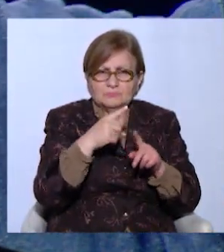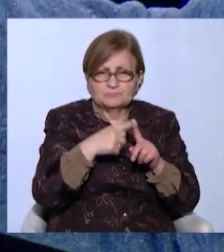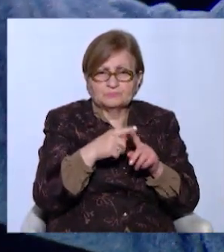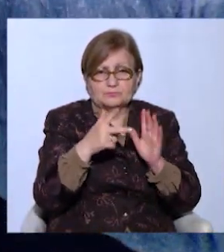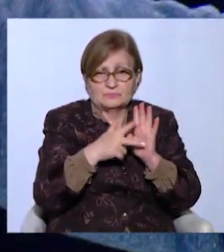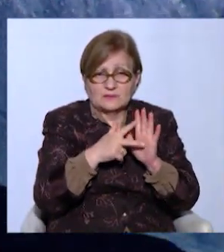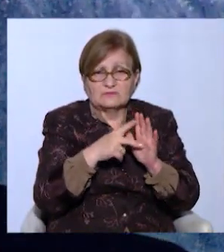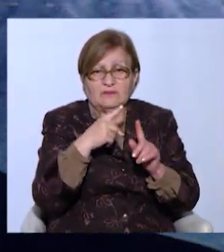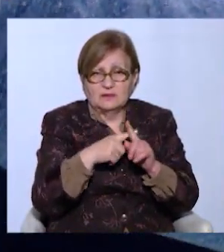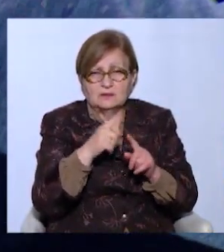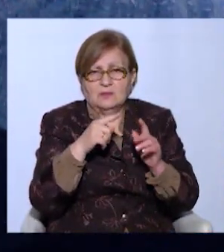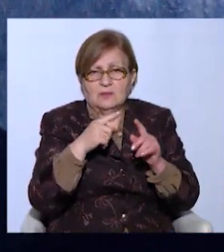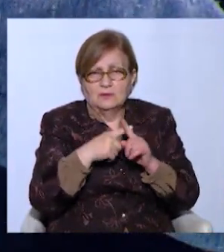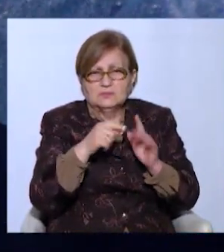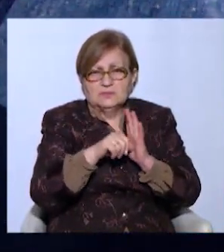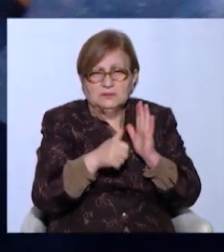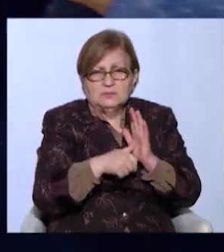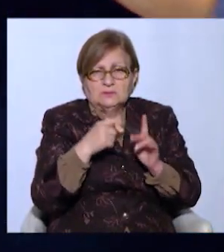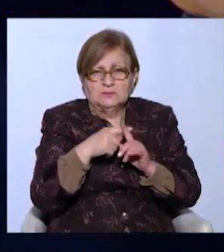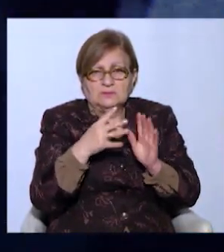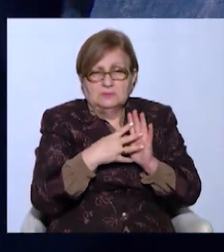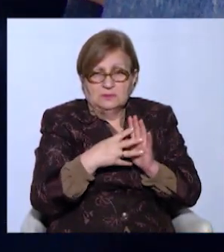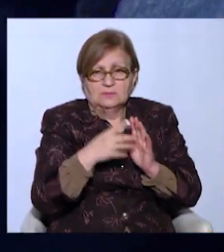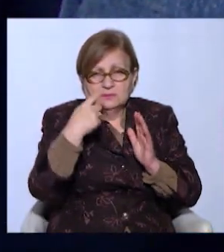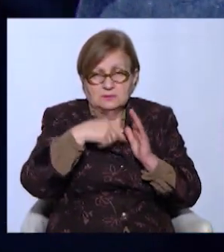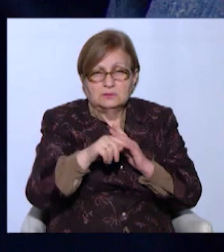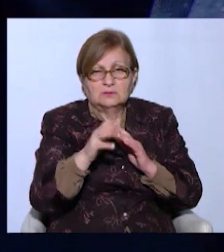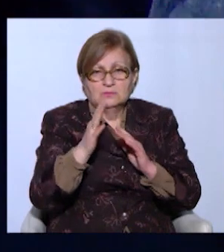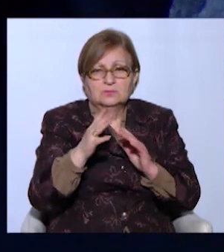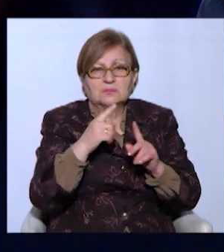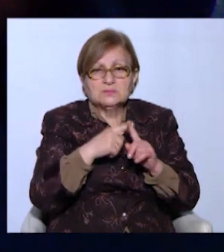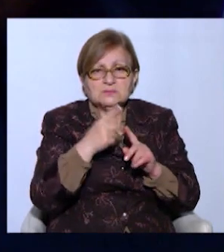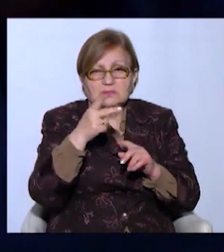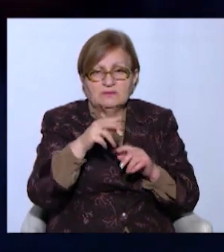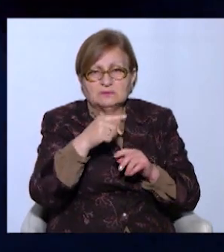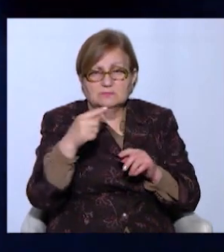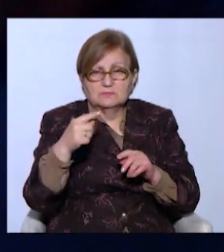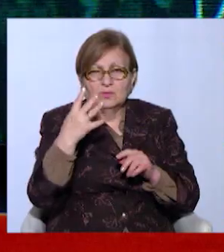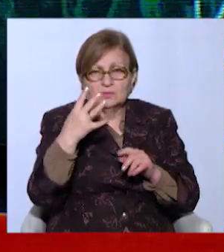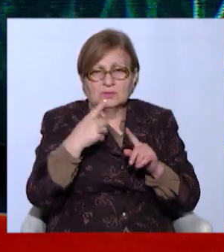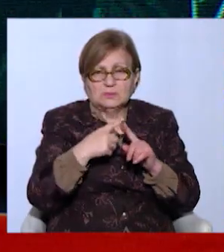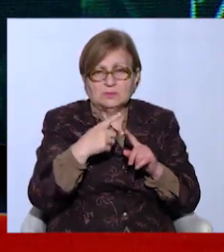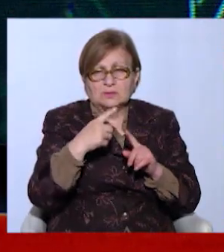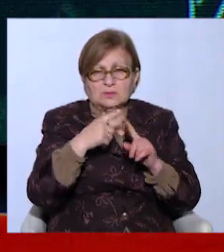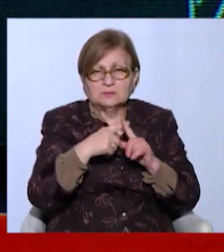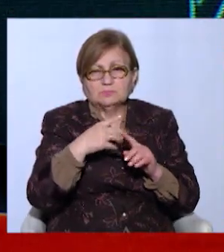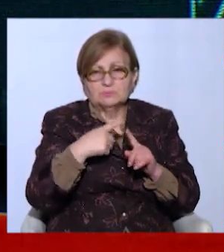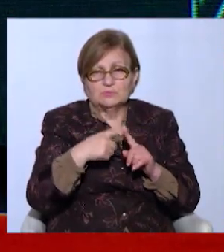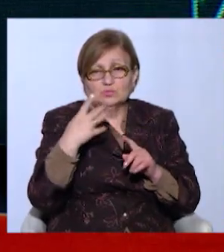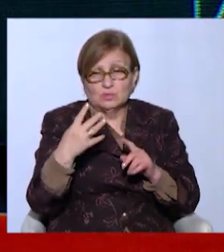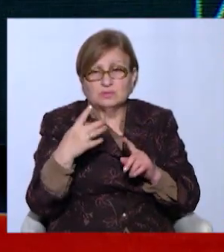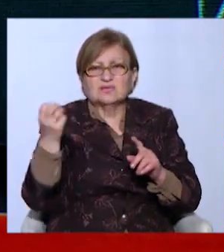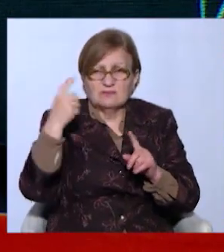8x + 16 + 9 უდრის x კვადრატ მინუს 4x პლუს 4-ს